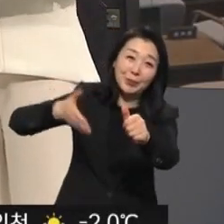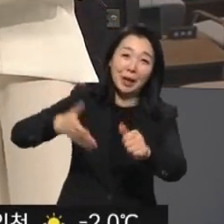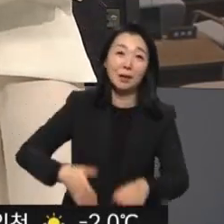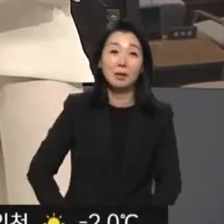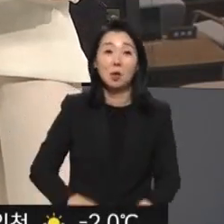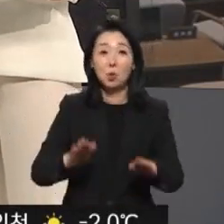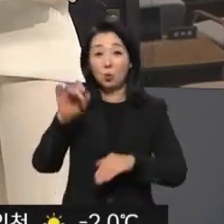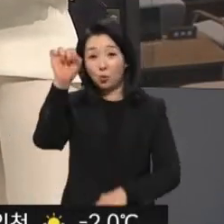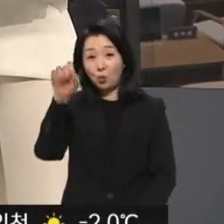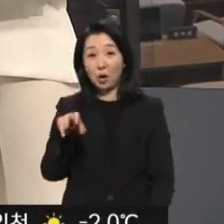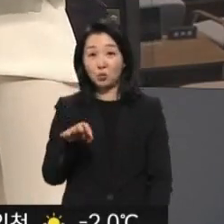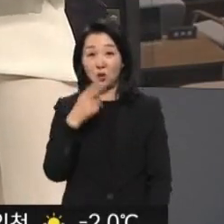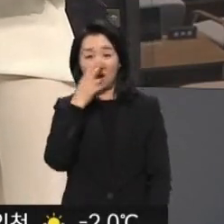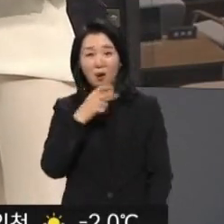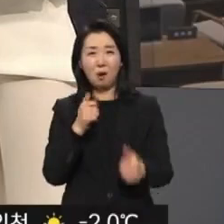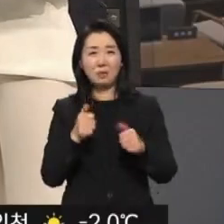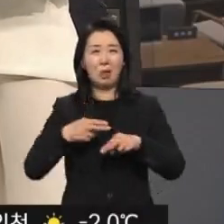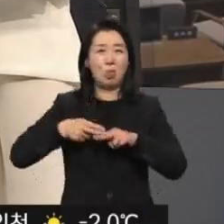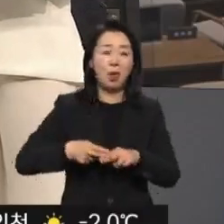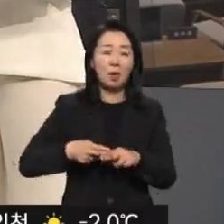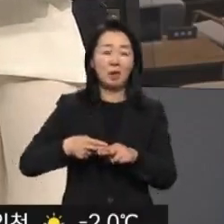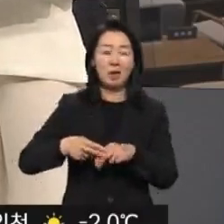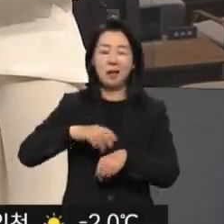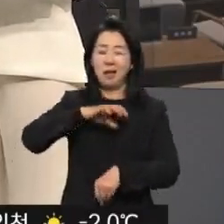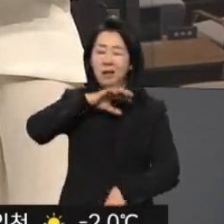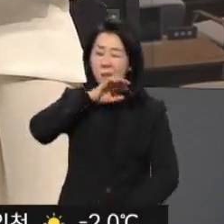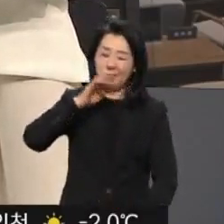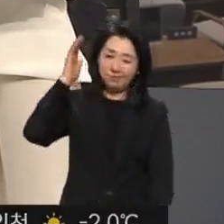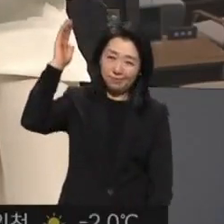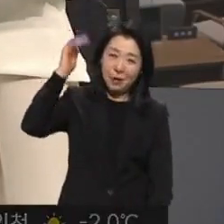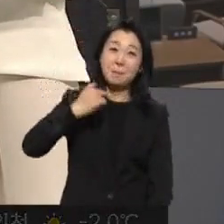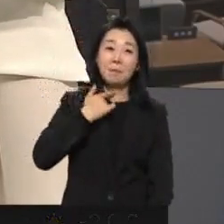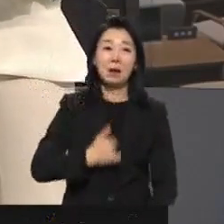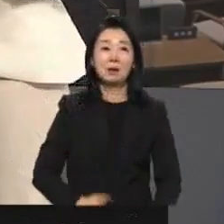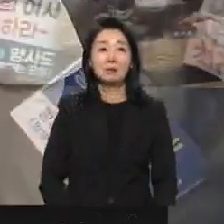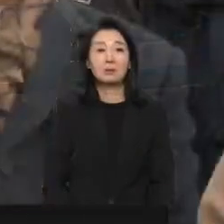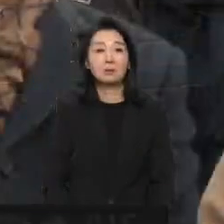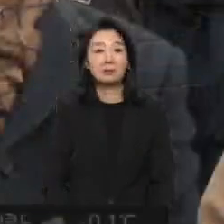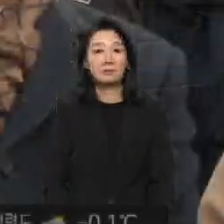오늘 광주에서는 검찰 독재 규탄 연설회도 열었습니다.